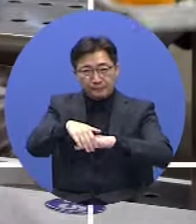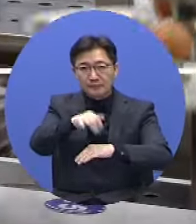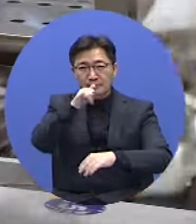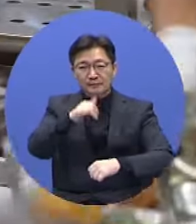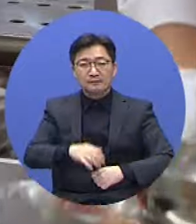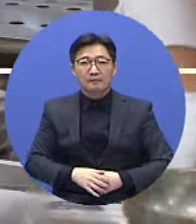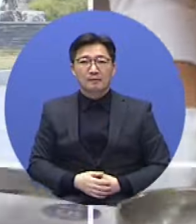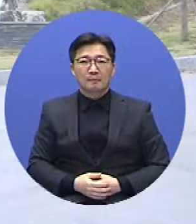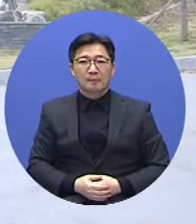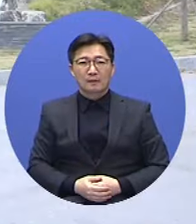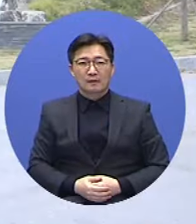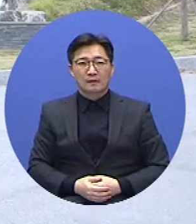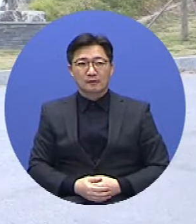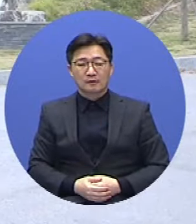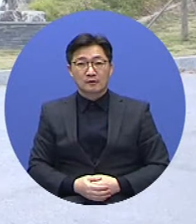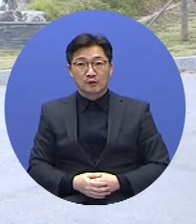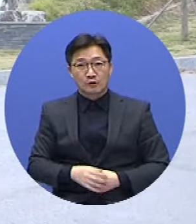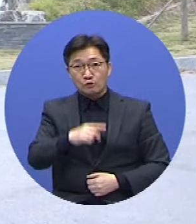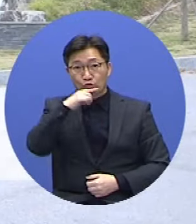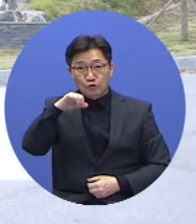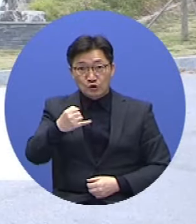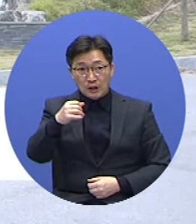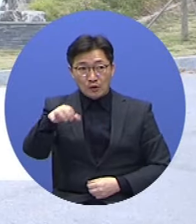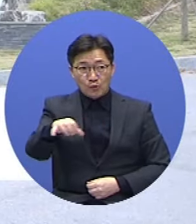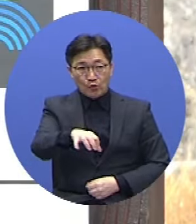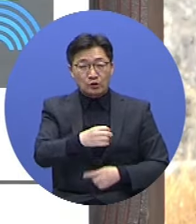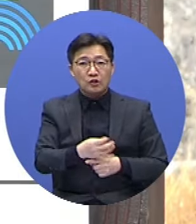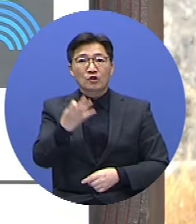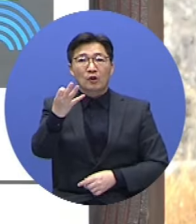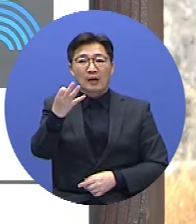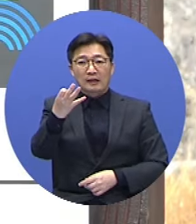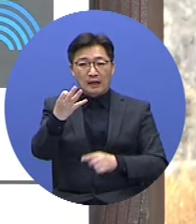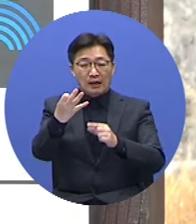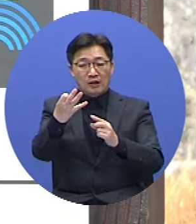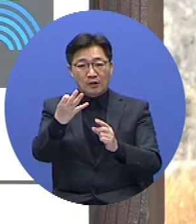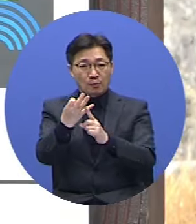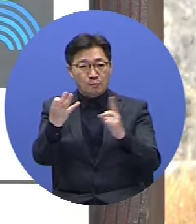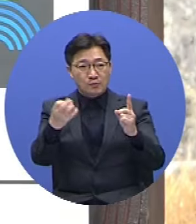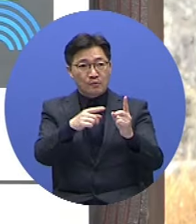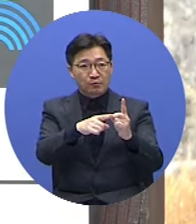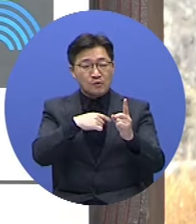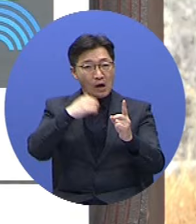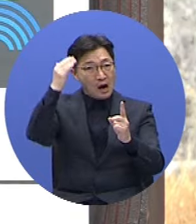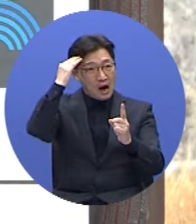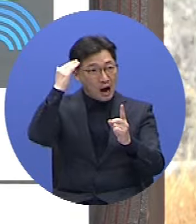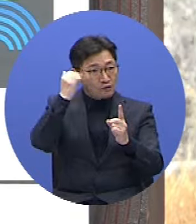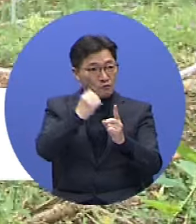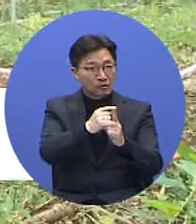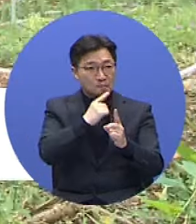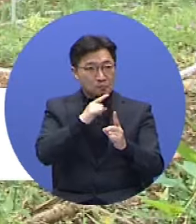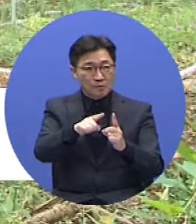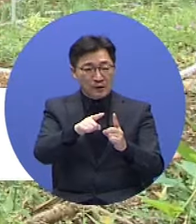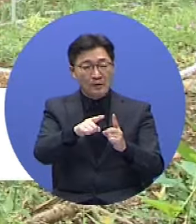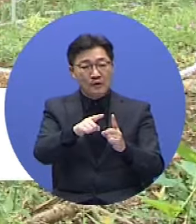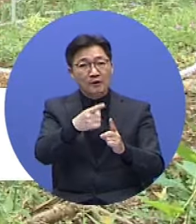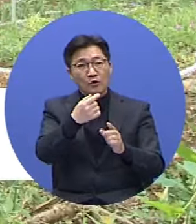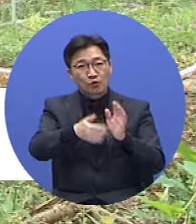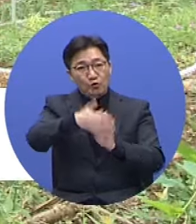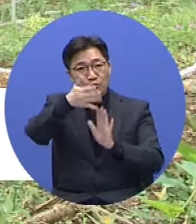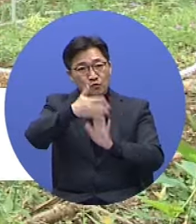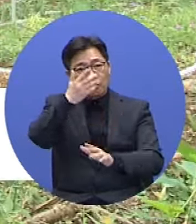예정입니다. 순창군이 도내 14개 시군 가운데 유일하게 한국 웰니스 산업협회가